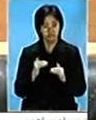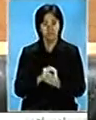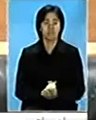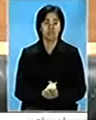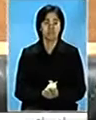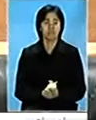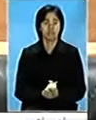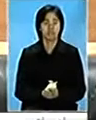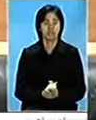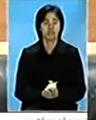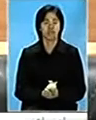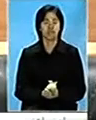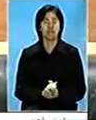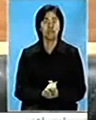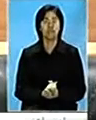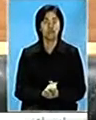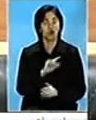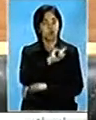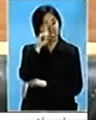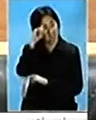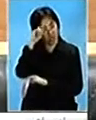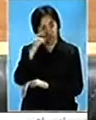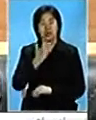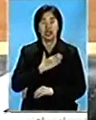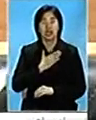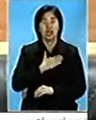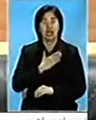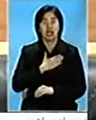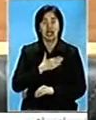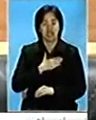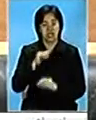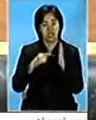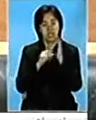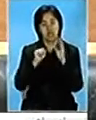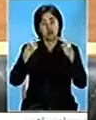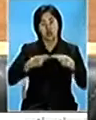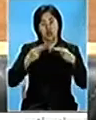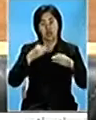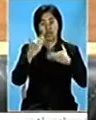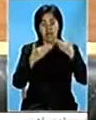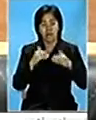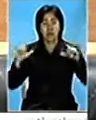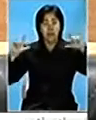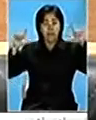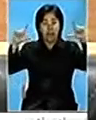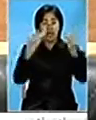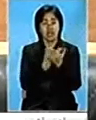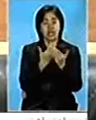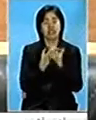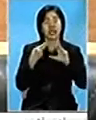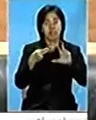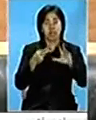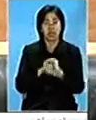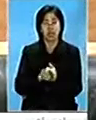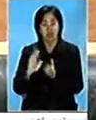นี่ยวันเสาร์เนี่ยดิฉันจะเปิดผ่าความจริงที่สมุทรสงครามดิฉันติดป้ายคืนเดียว 30,000 บา